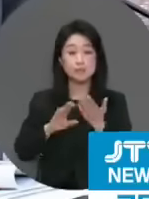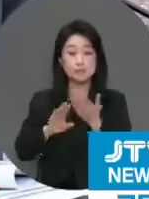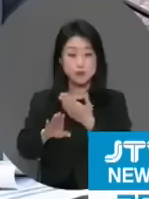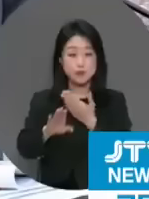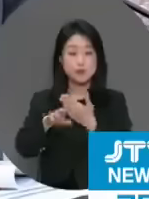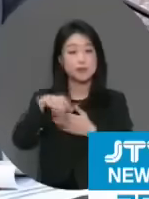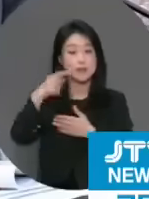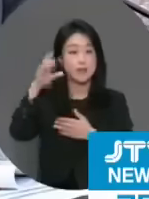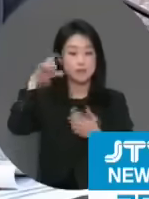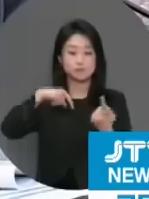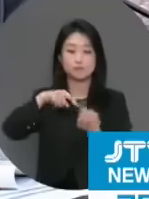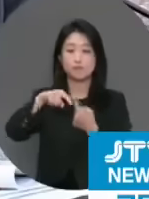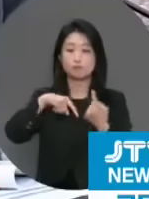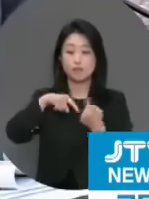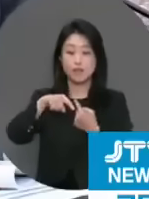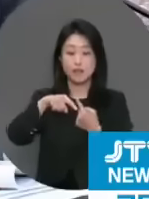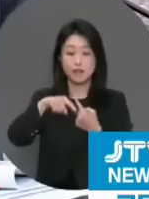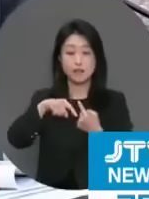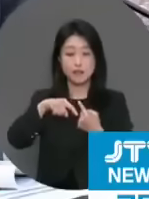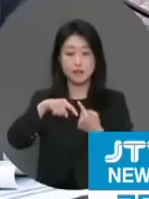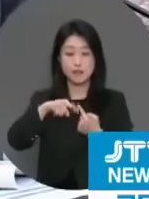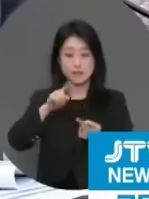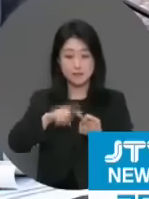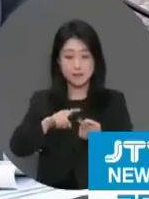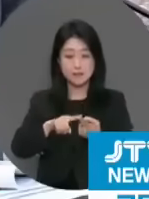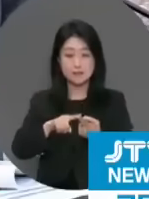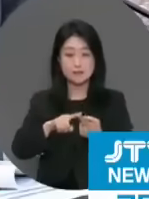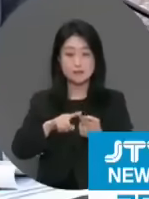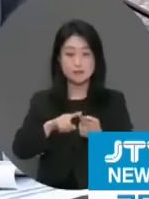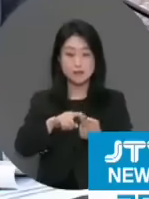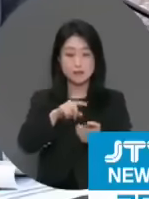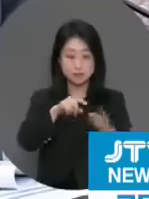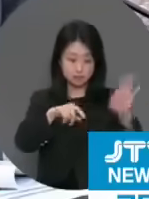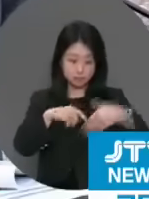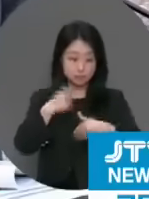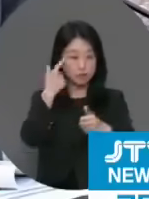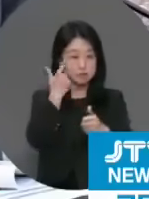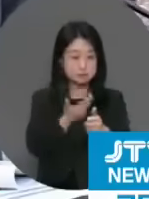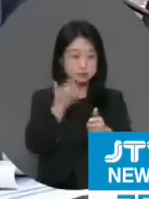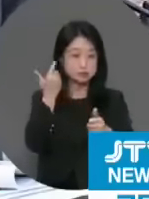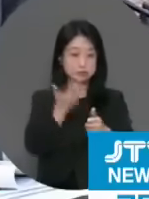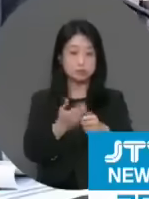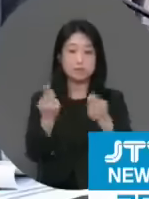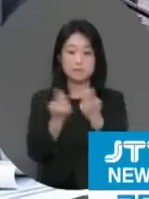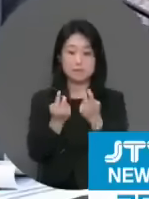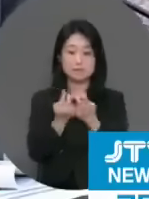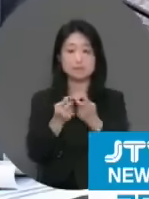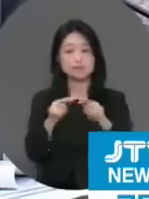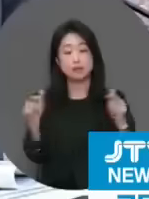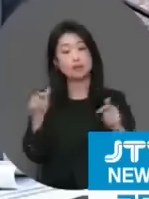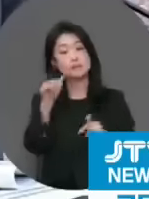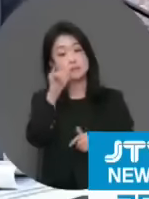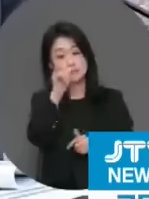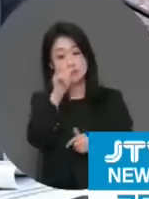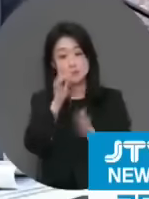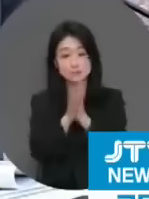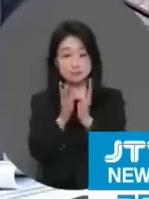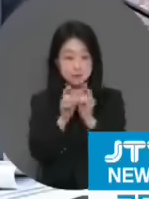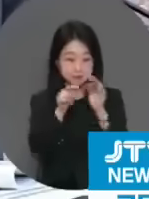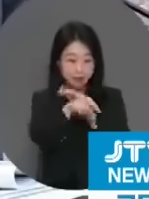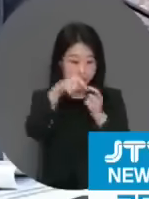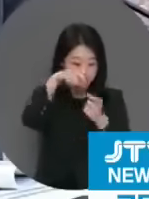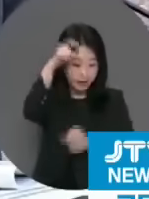제도가 있고요. 그다음에 현안질의라는 제도가 있고 저희가 할 수 있는 방식이 여러 가지 있고 또 현장 검증을